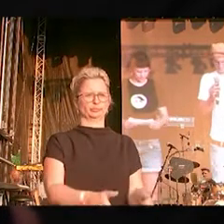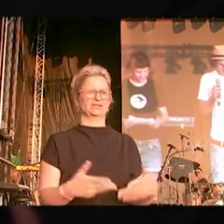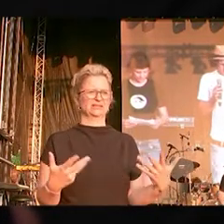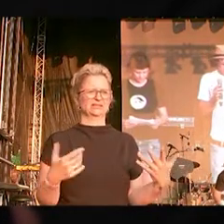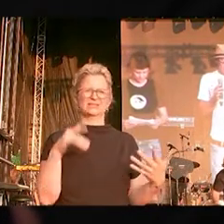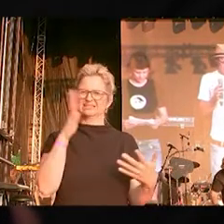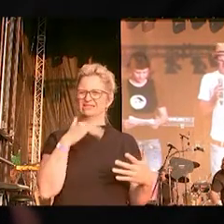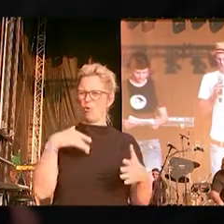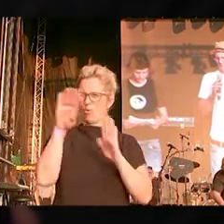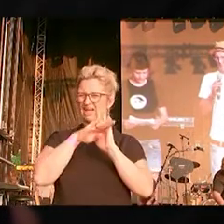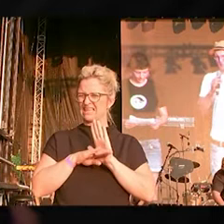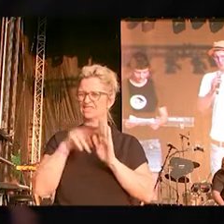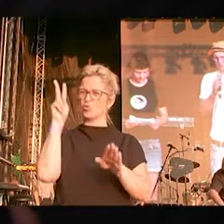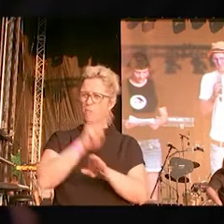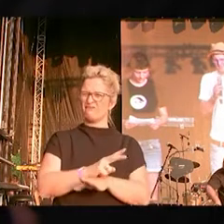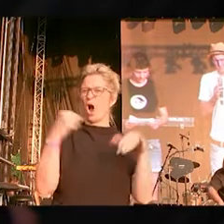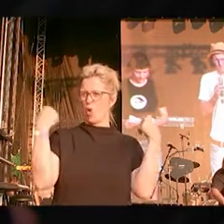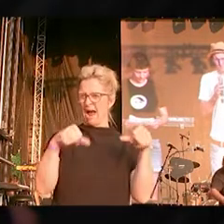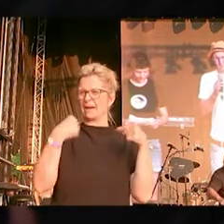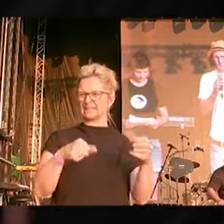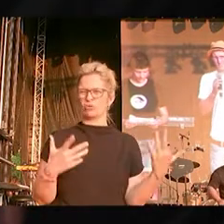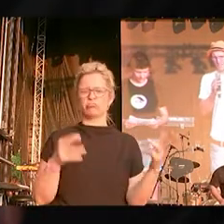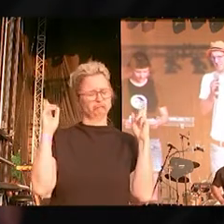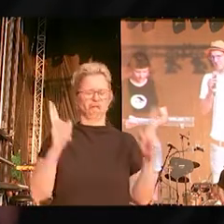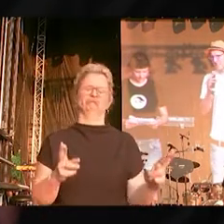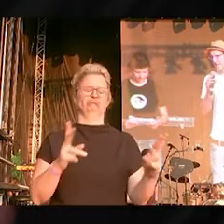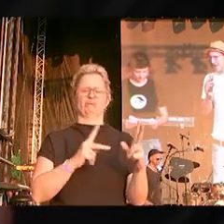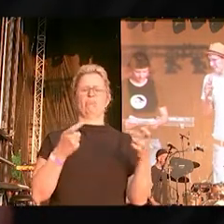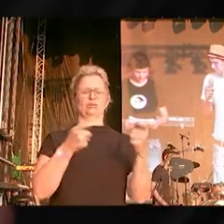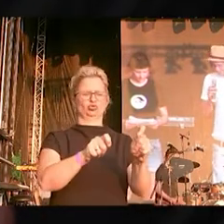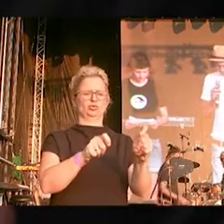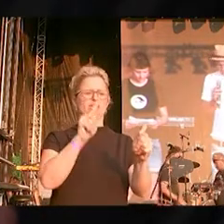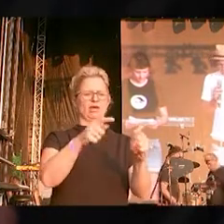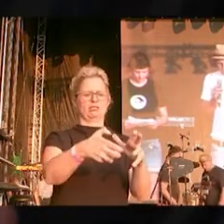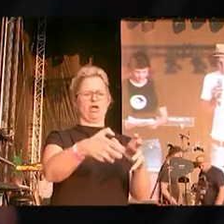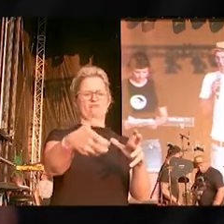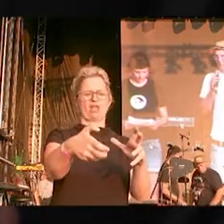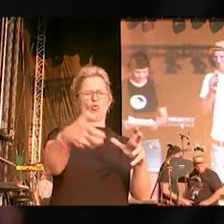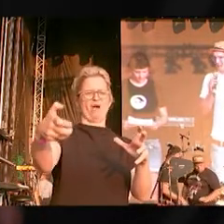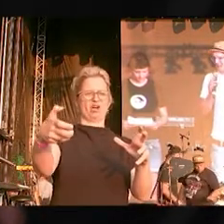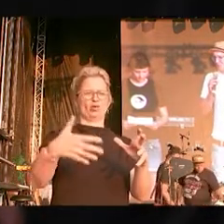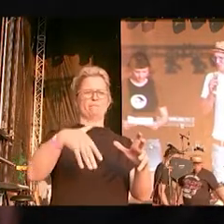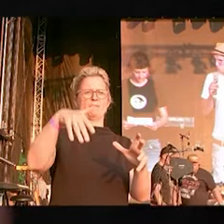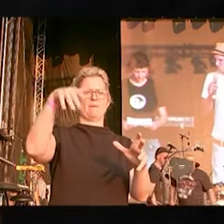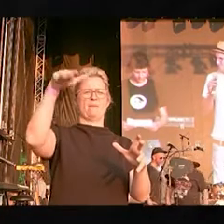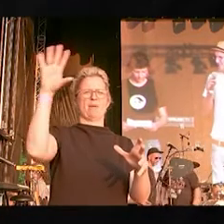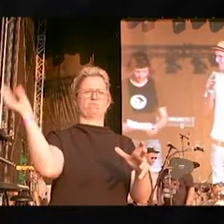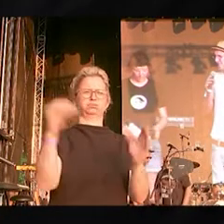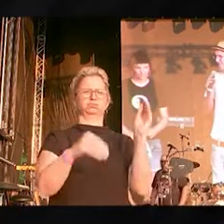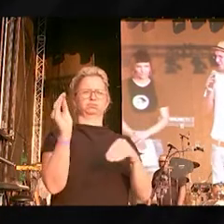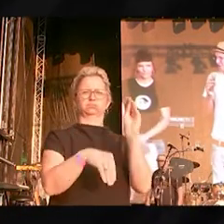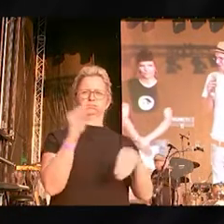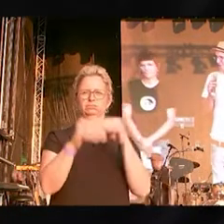und Repressionsgesetze werden beschlossen und dann ständig erweitert. Aber sie werden so gut wie